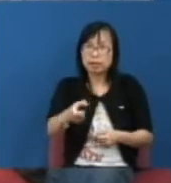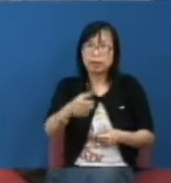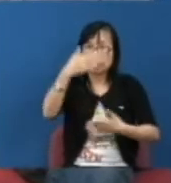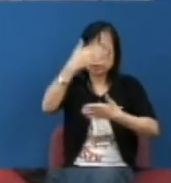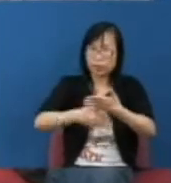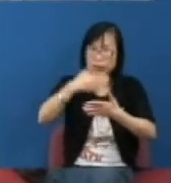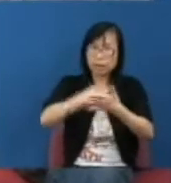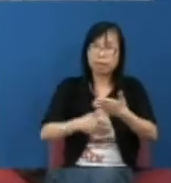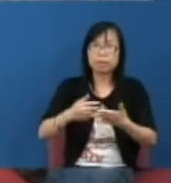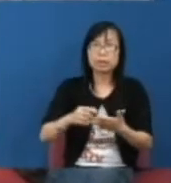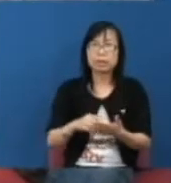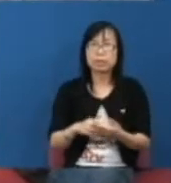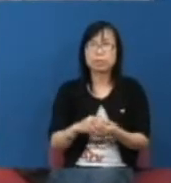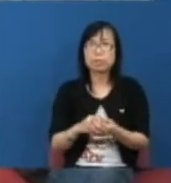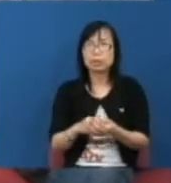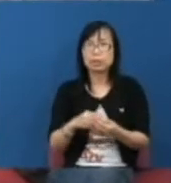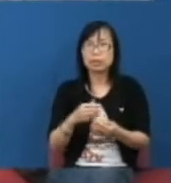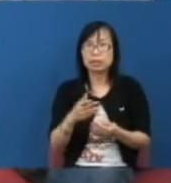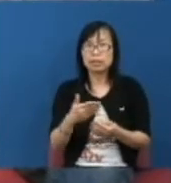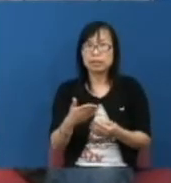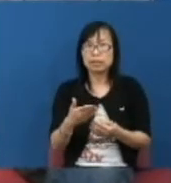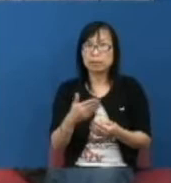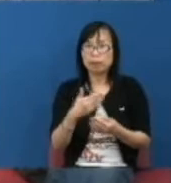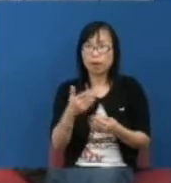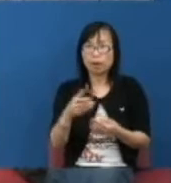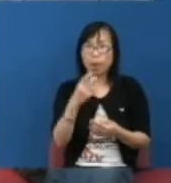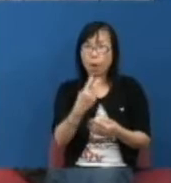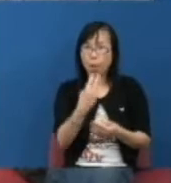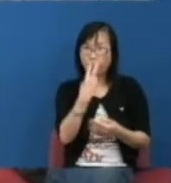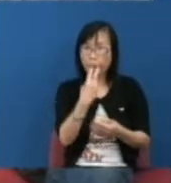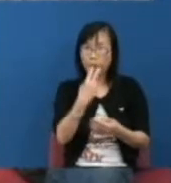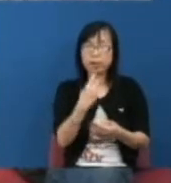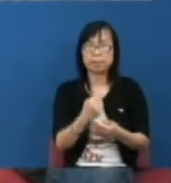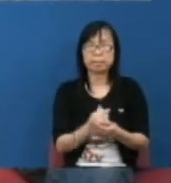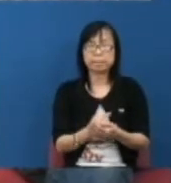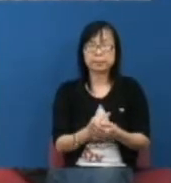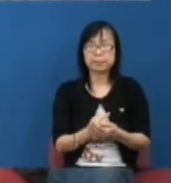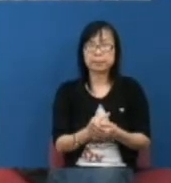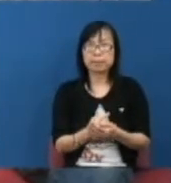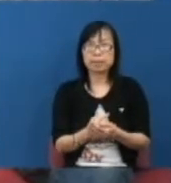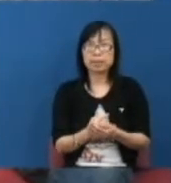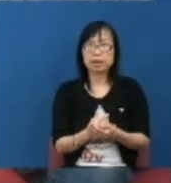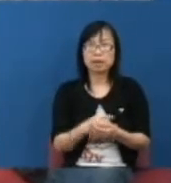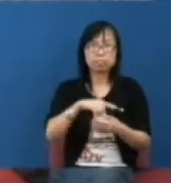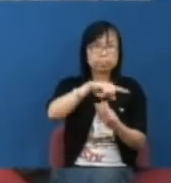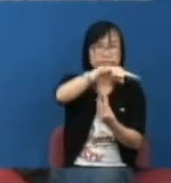低我們整個熱島效應，其實是對我們的空氣質素，對於我們周邊的